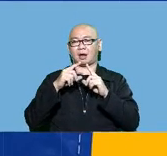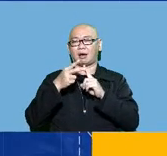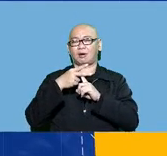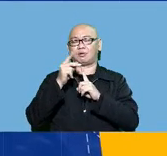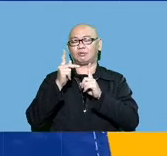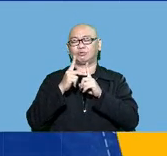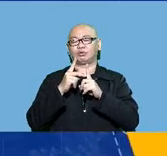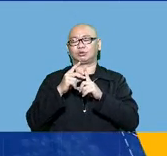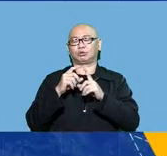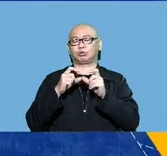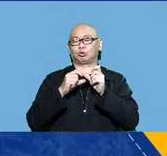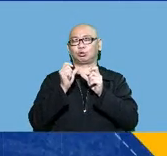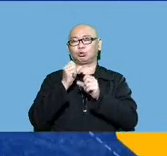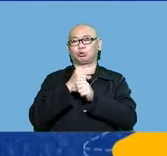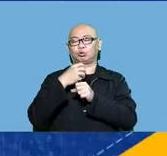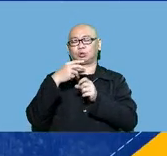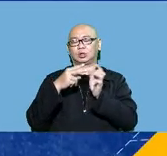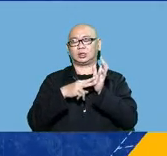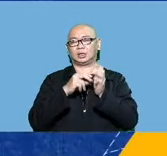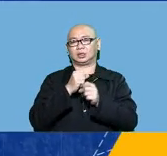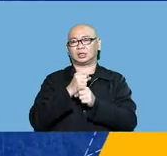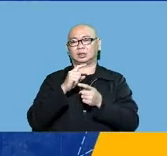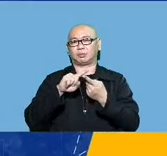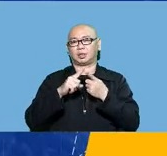teman-teman Prajab,